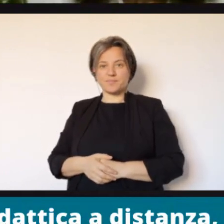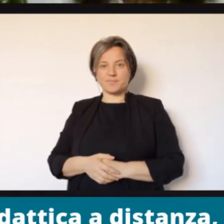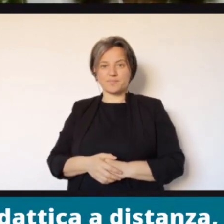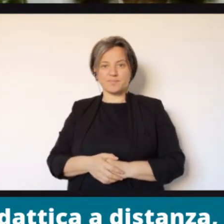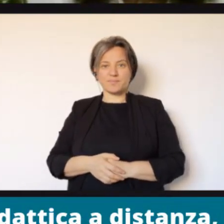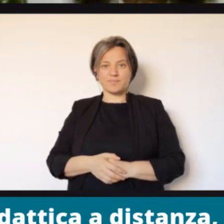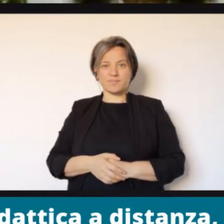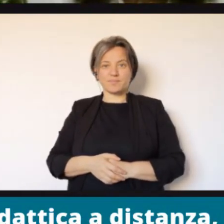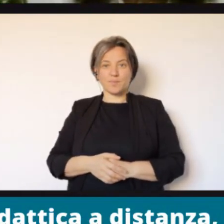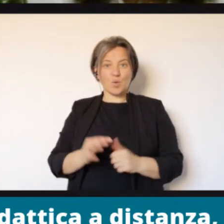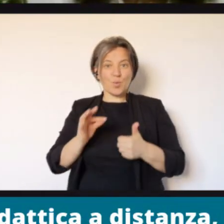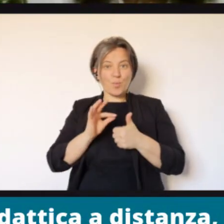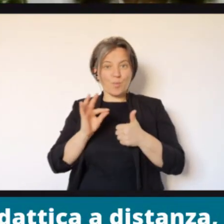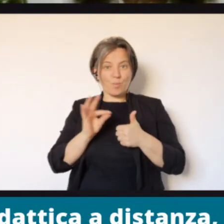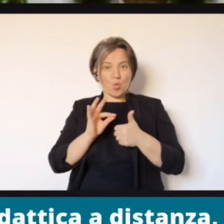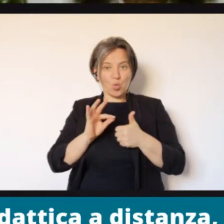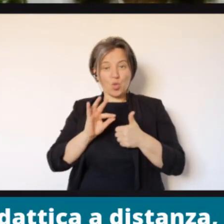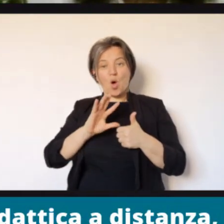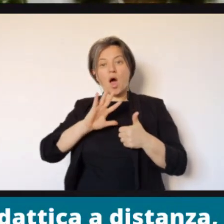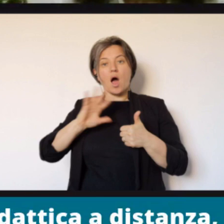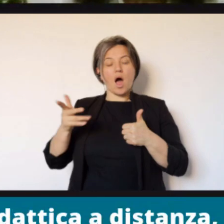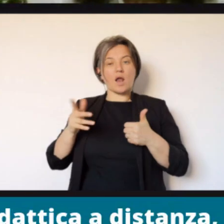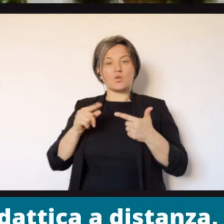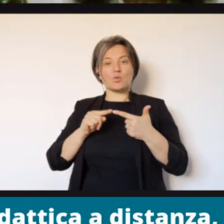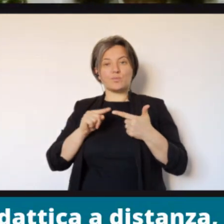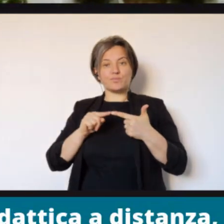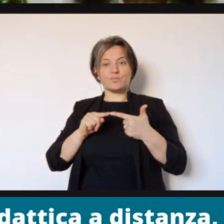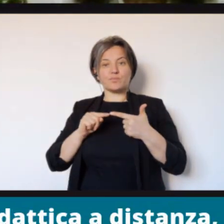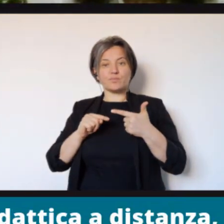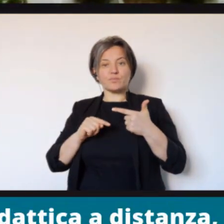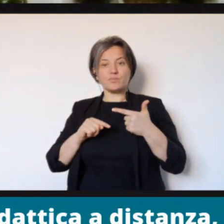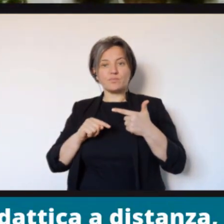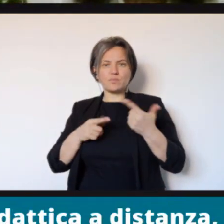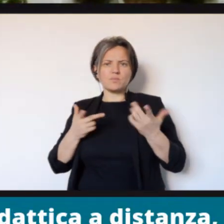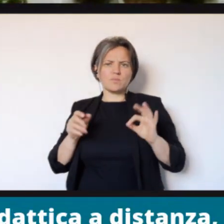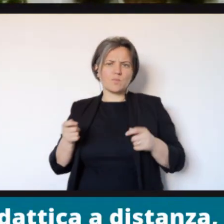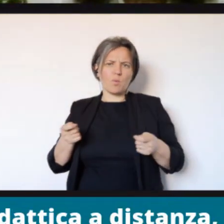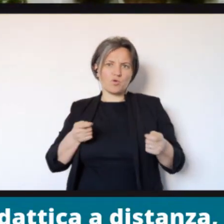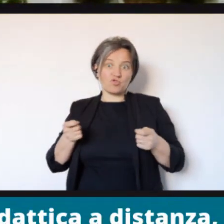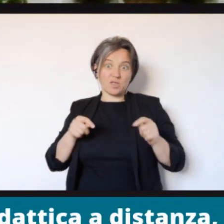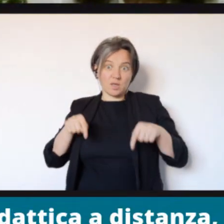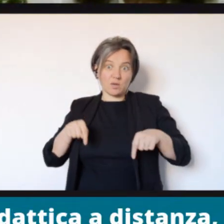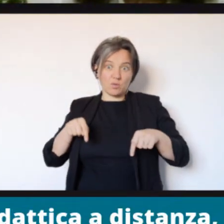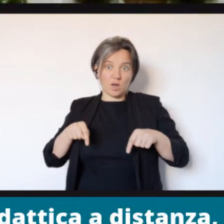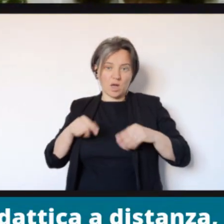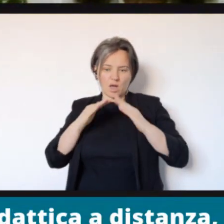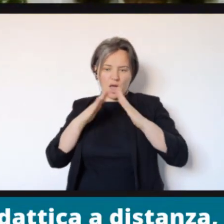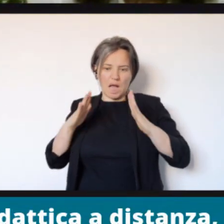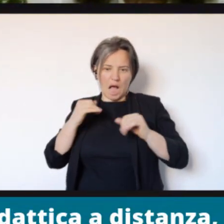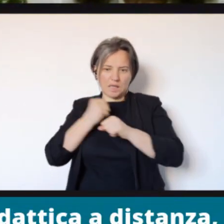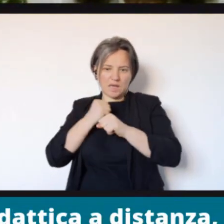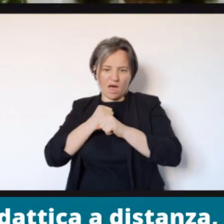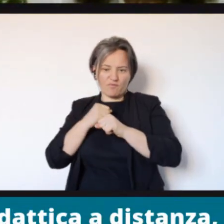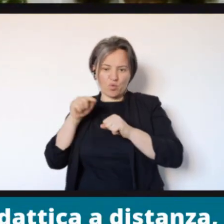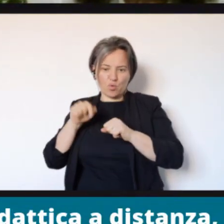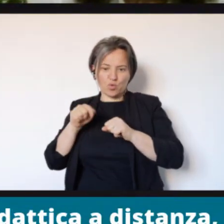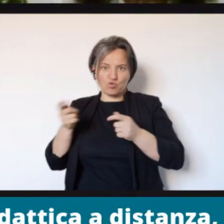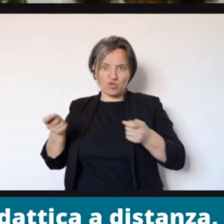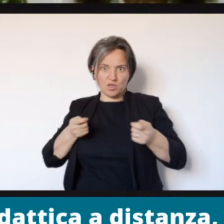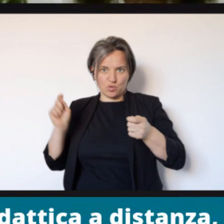aspetto è che, come è stato gestito in questo periodo, perché lo smart